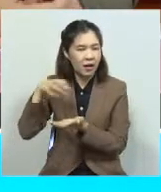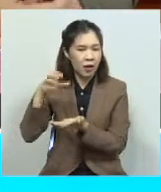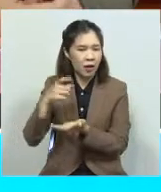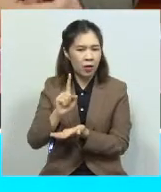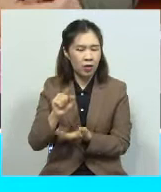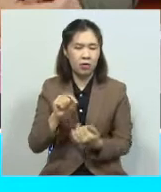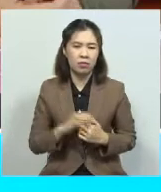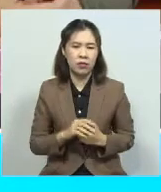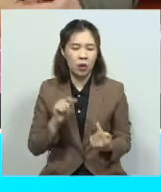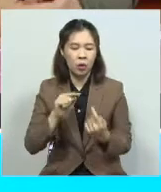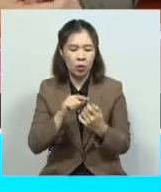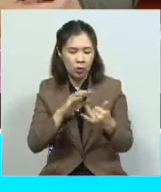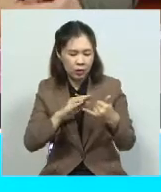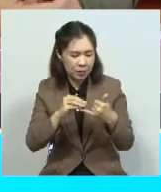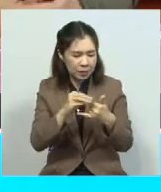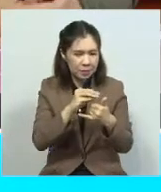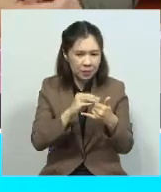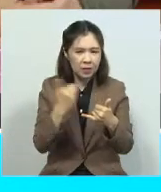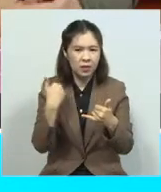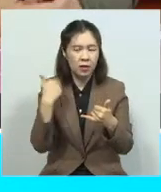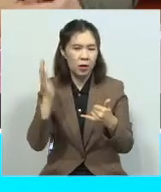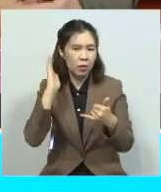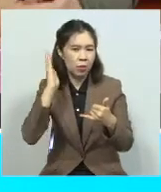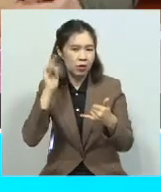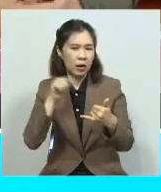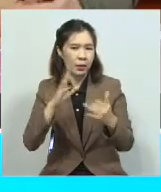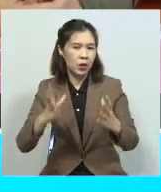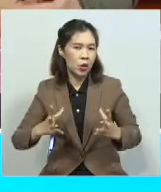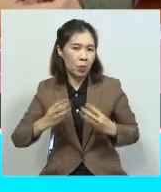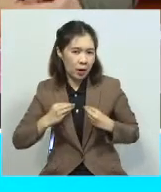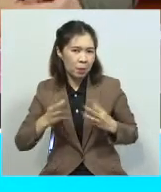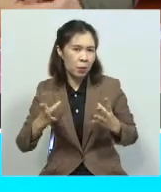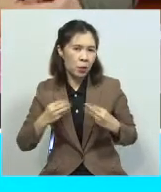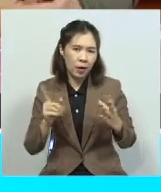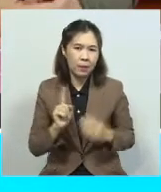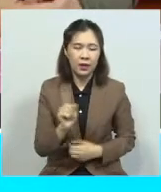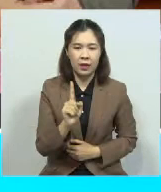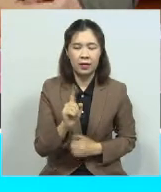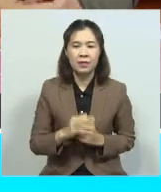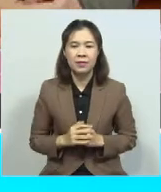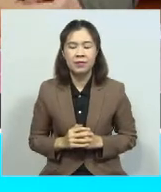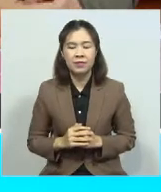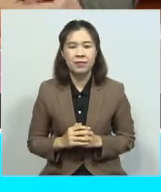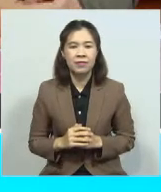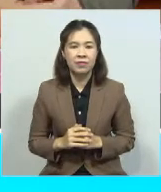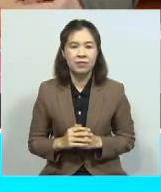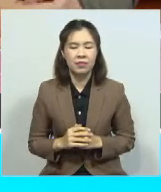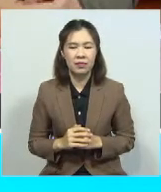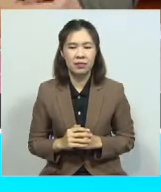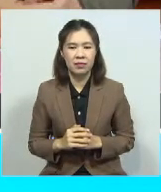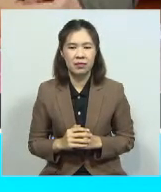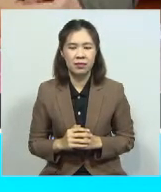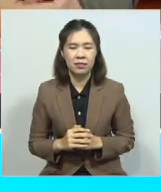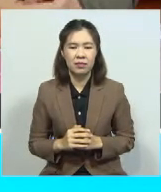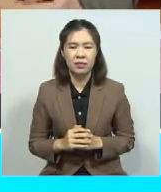ของประเด็นลวนลามอันนี้สังคมถามกันเยอะมีใครยอมรับสารภาพบ้างหรือยังอะคะเท่าที่ท่านเข้าไปฟังมาค่ะ